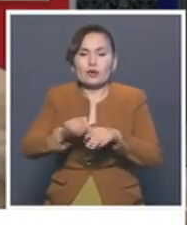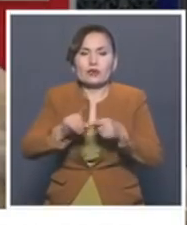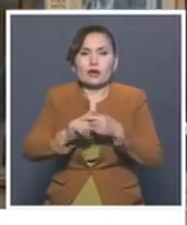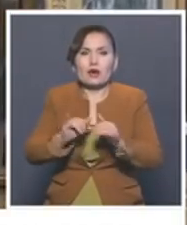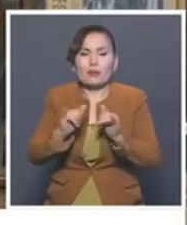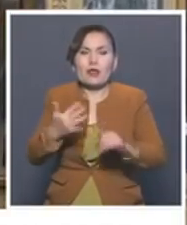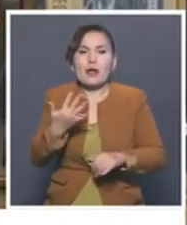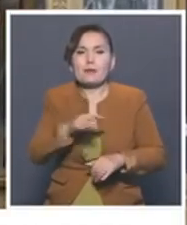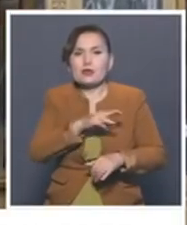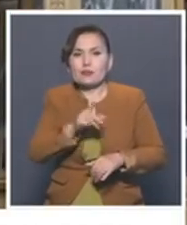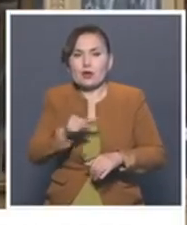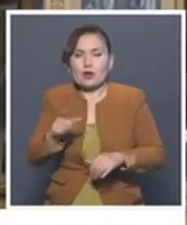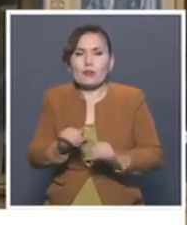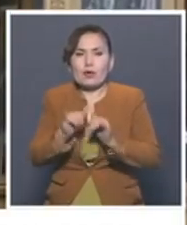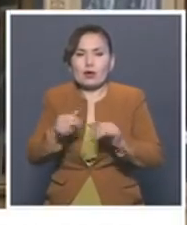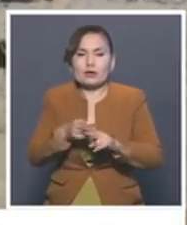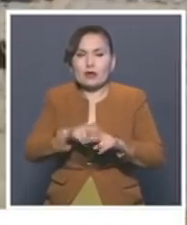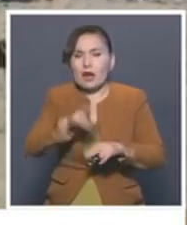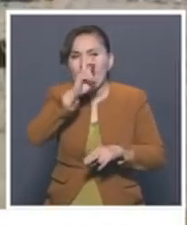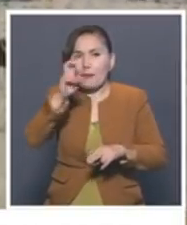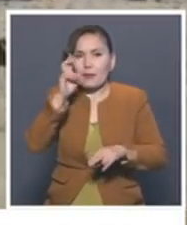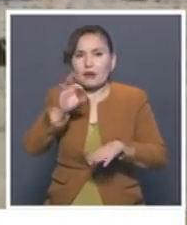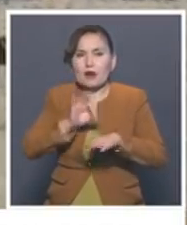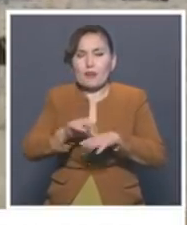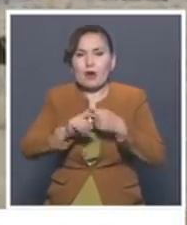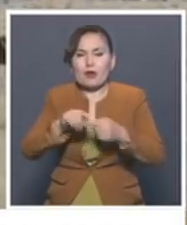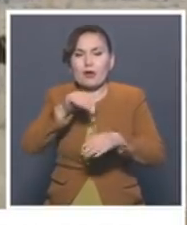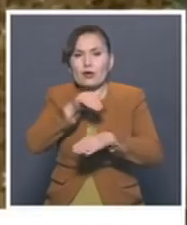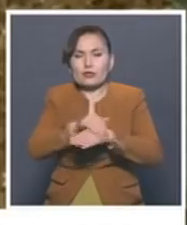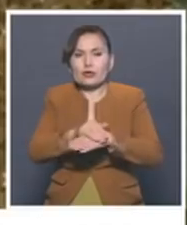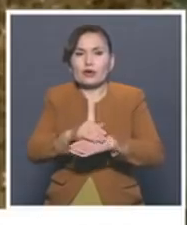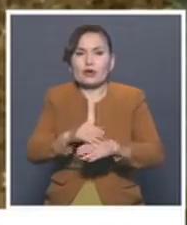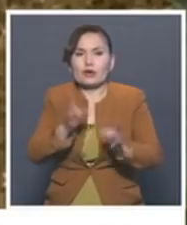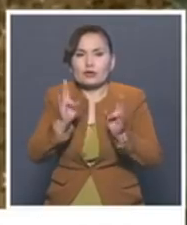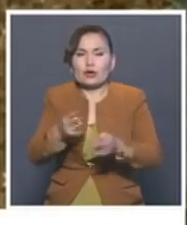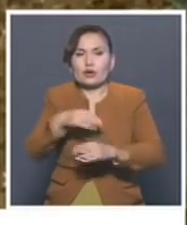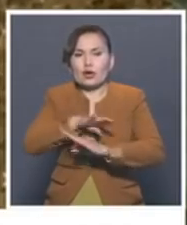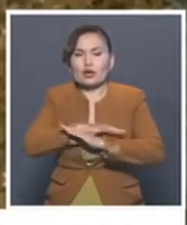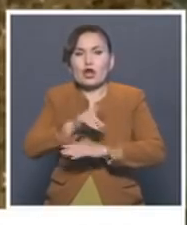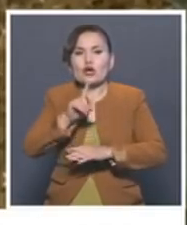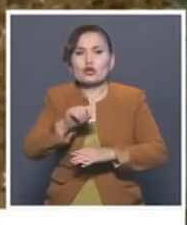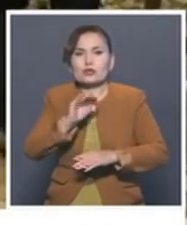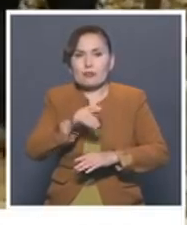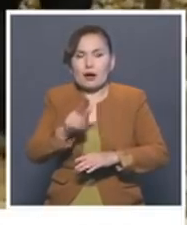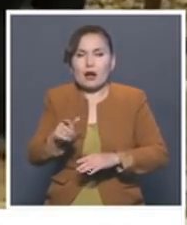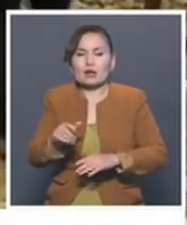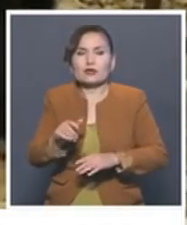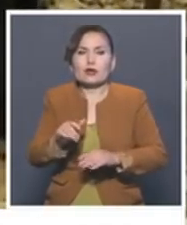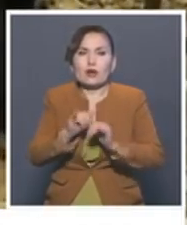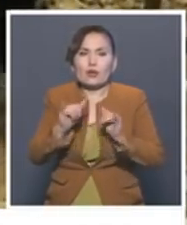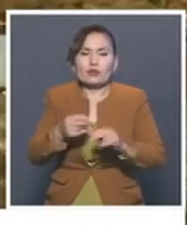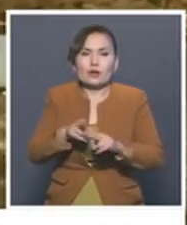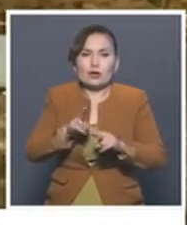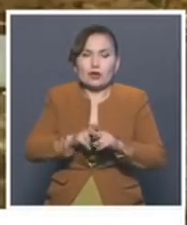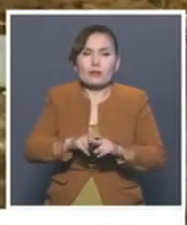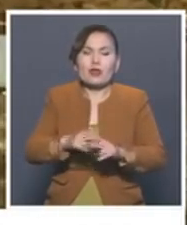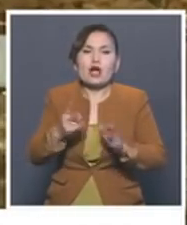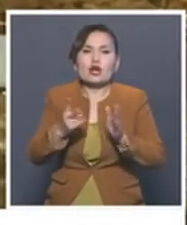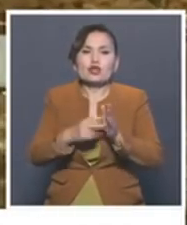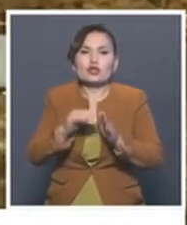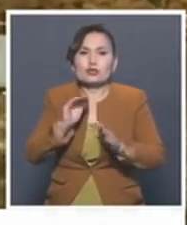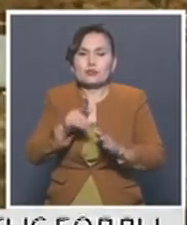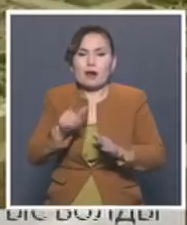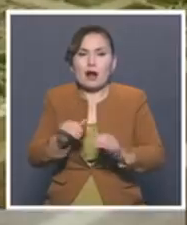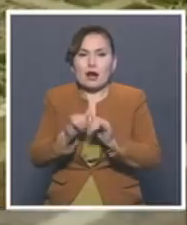жұқтырғандар 5 миллионға жуықтаса, Бразилияда коронавирустан қайтыс болғандар 100 мыңға таяп қалды. Ал планета бойынша COVID құрбандарының саны 700 мыңнан асып